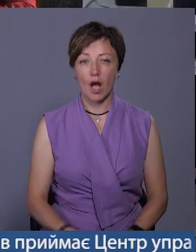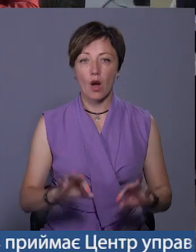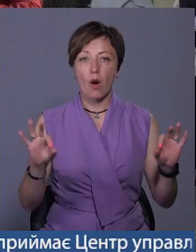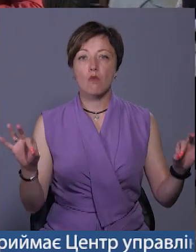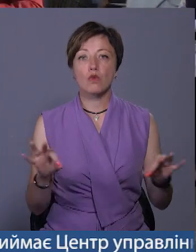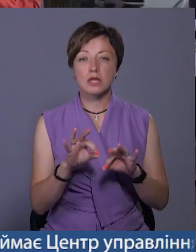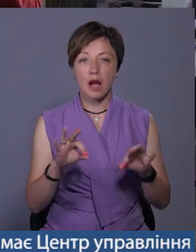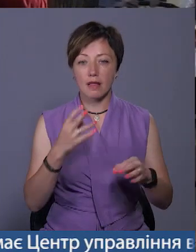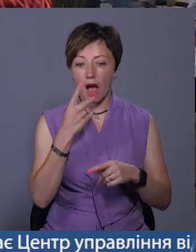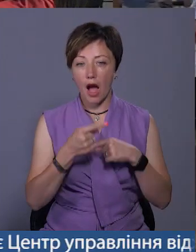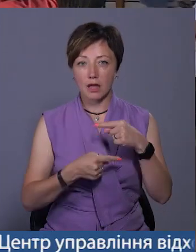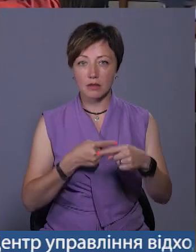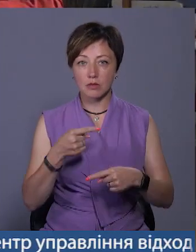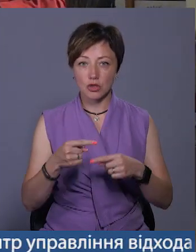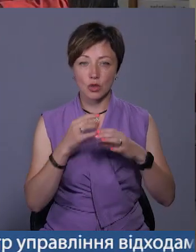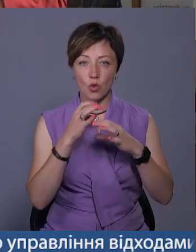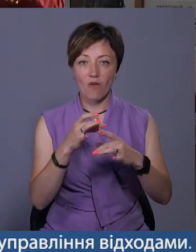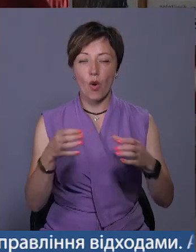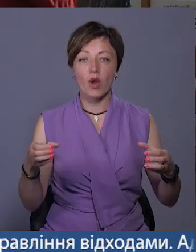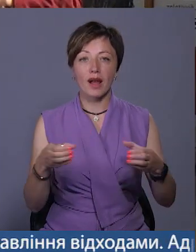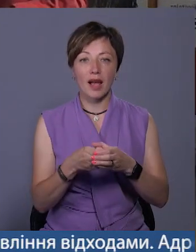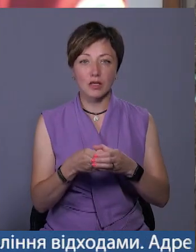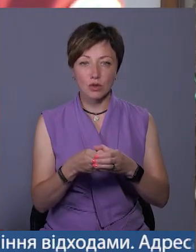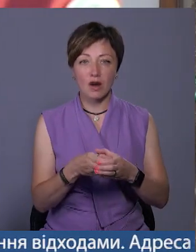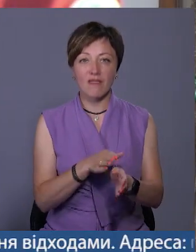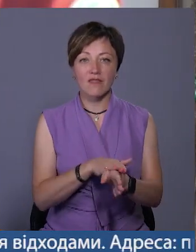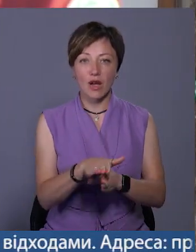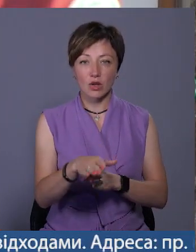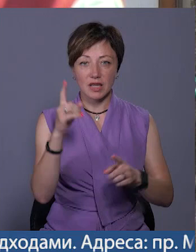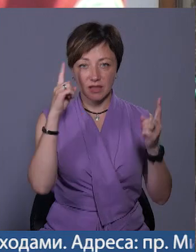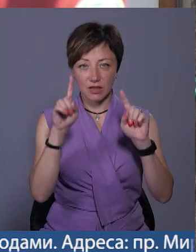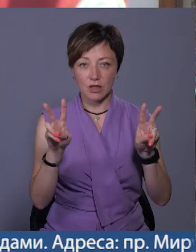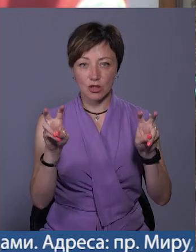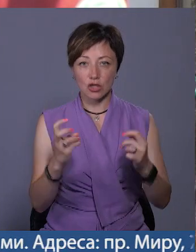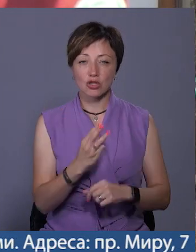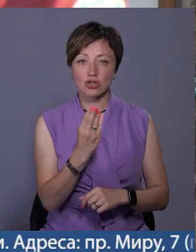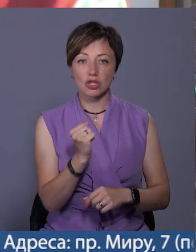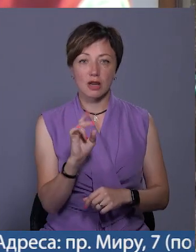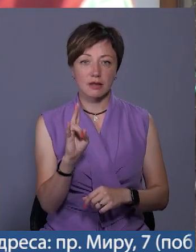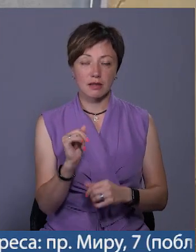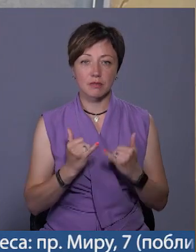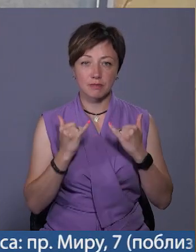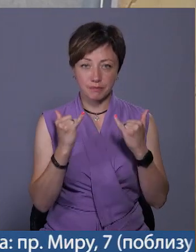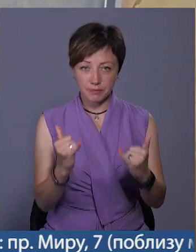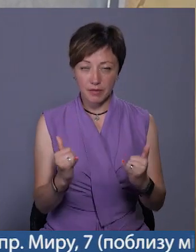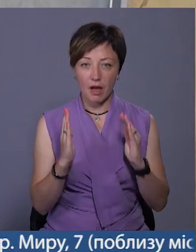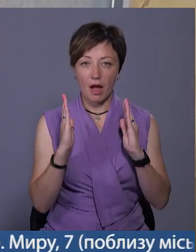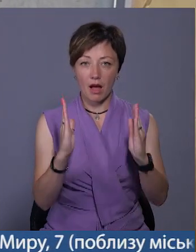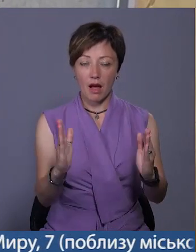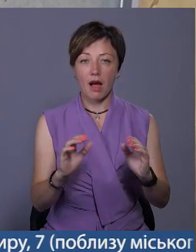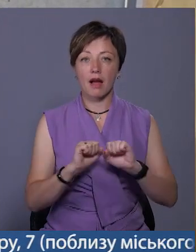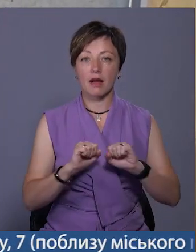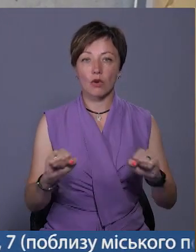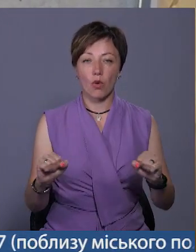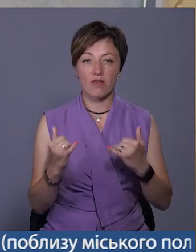Музиканти академічного муніципально-естрадно-духового оркестру виконали твір «Шана» на Проскурівській, яка стала алеєю героїв.